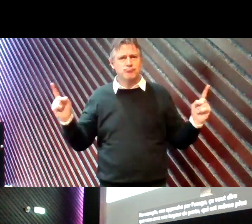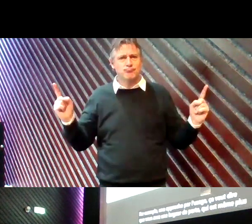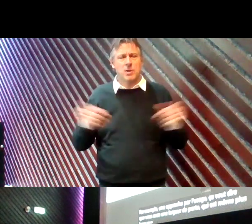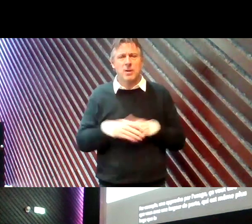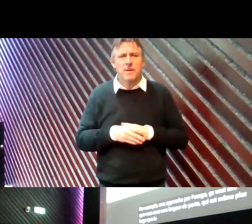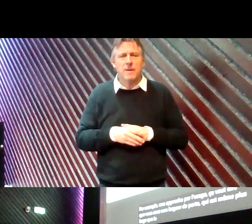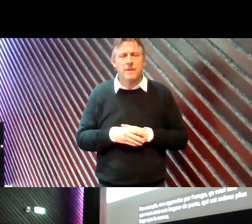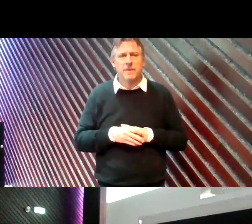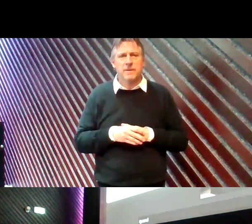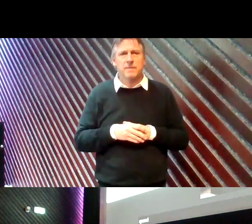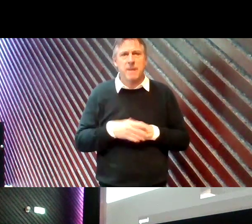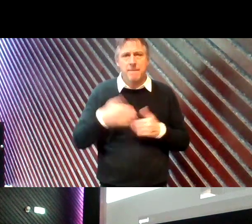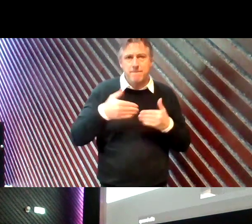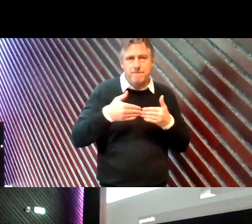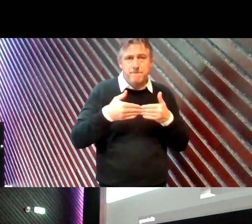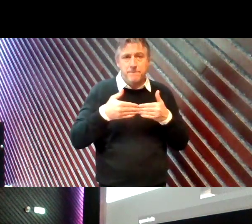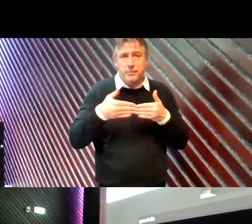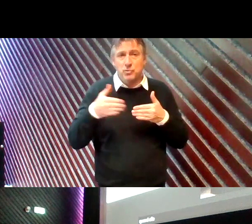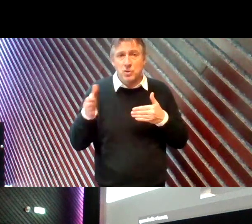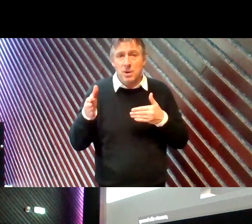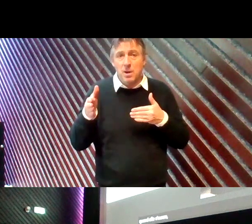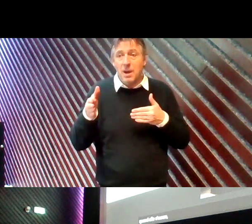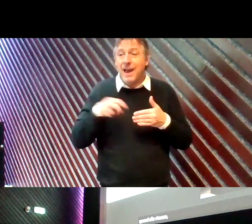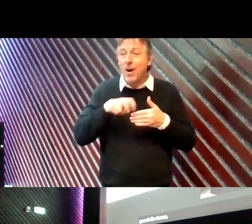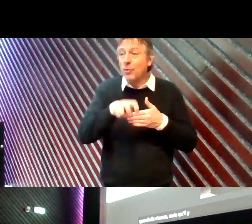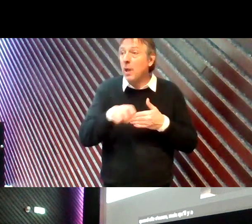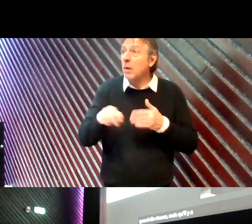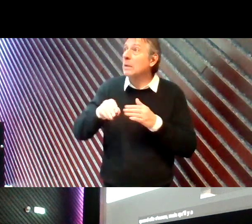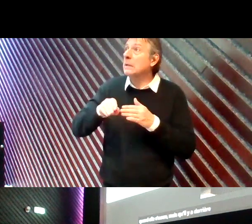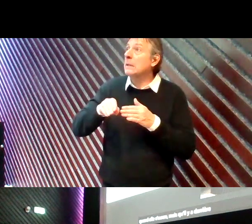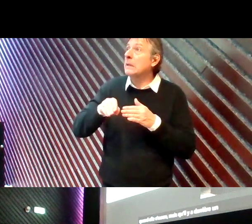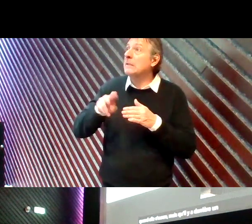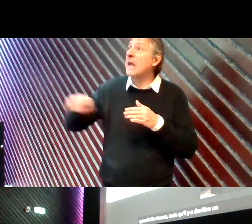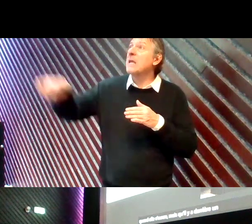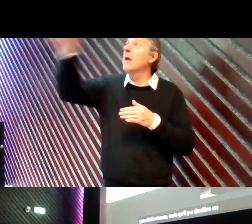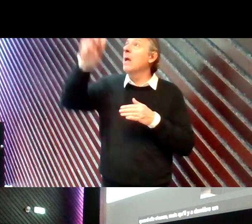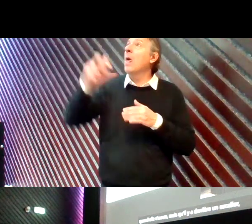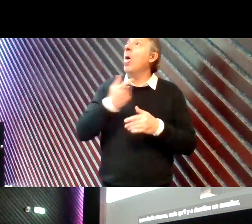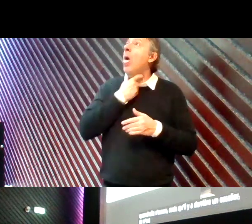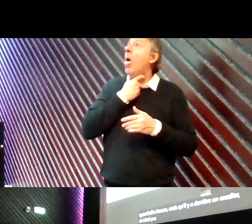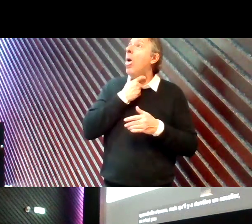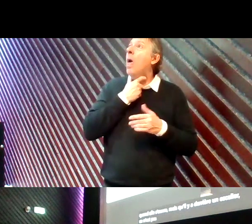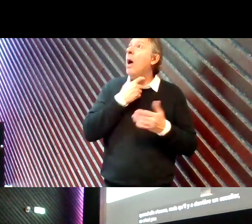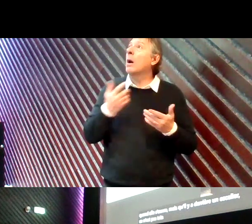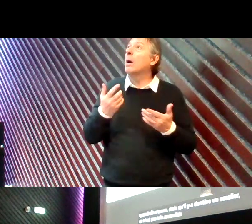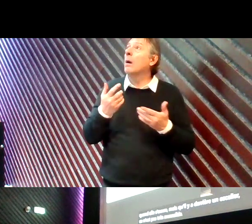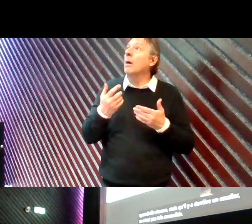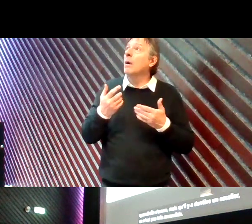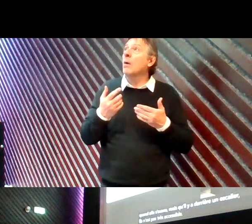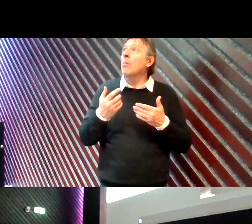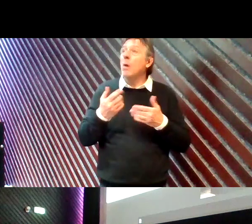'ouvre quand vous tirez la porte derrière vous un escalier c'est pas très accessible en fait ça peut être plus dangereux et donc réglementairement la porte elle est bien double